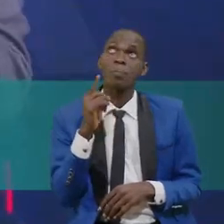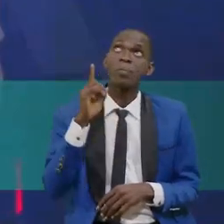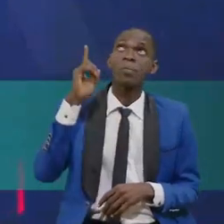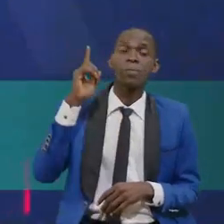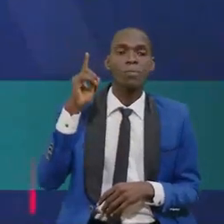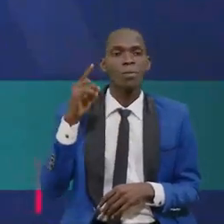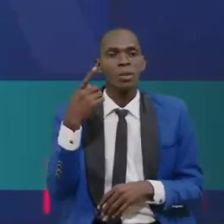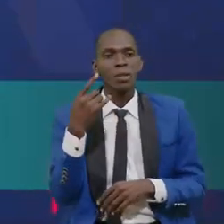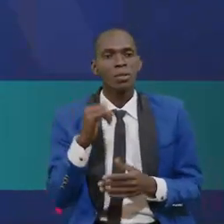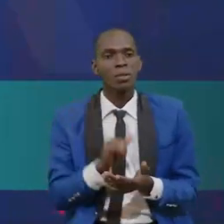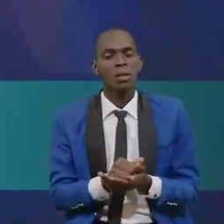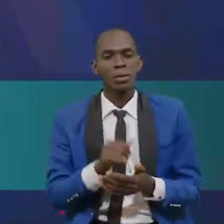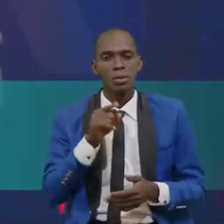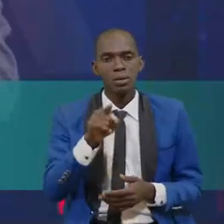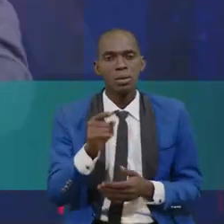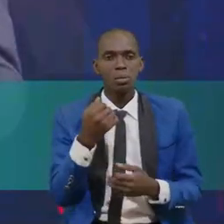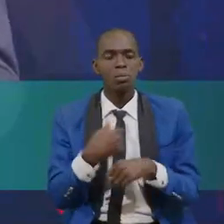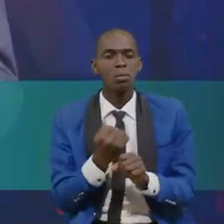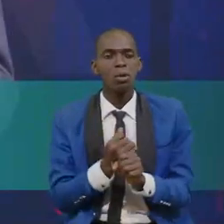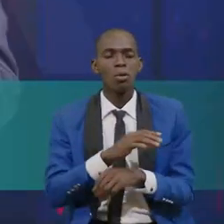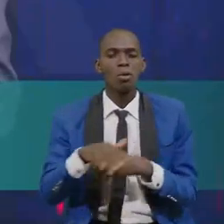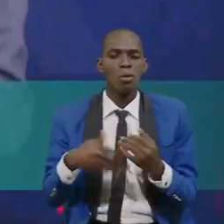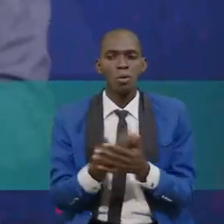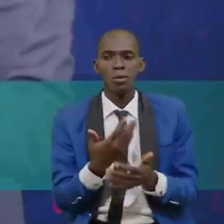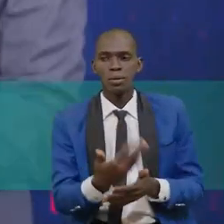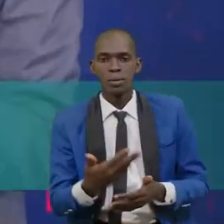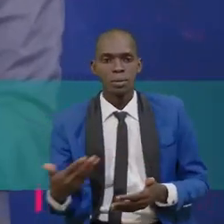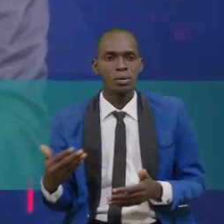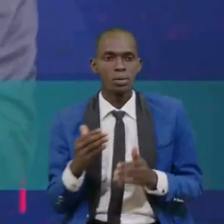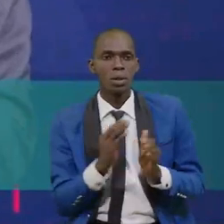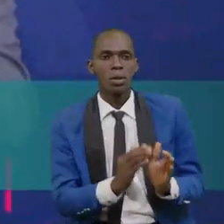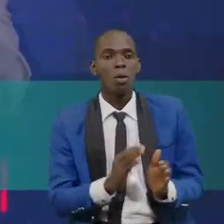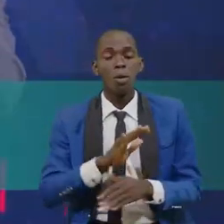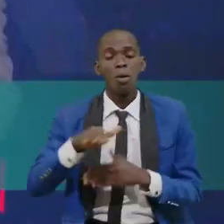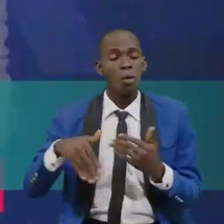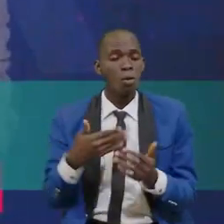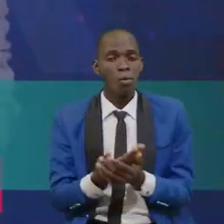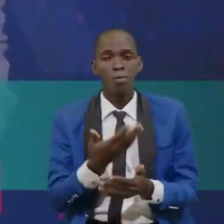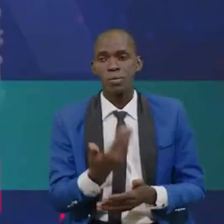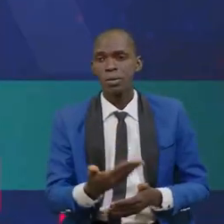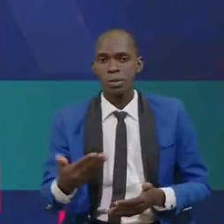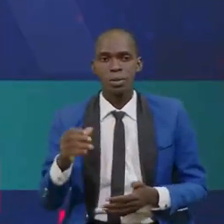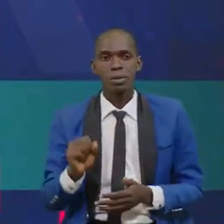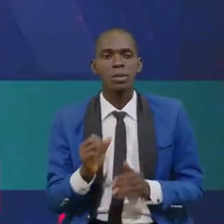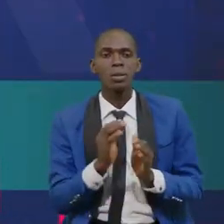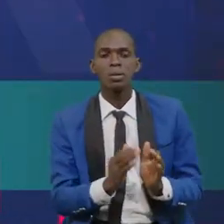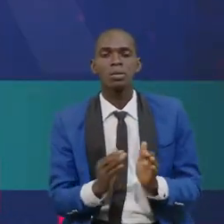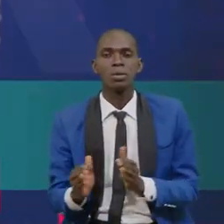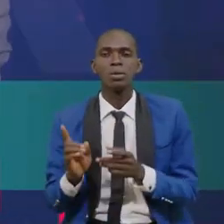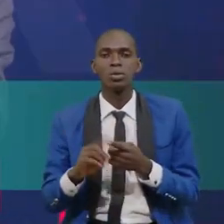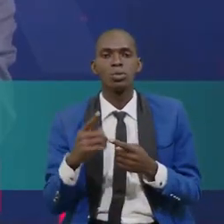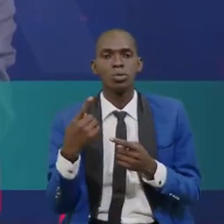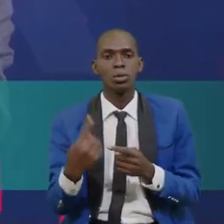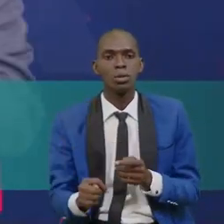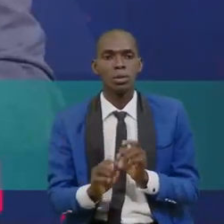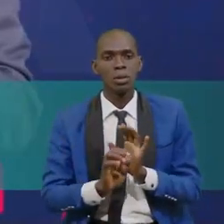modèle qui t'a été montré sur la montagne. Combien de choses? Tout selon